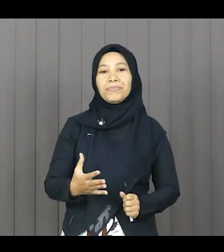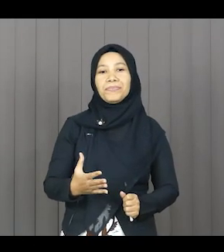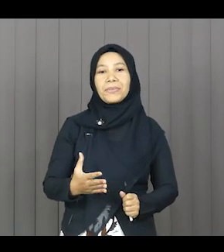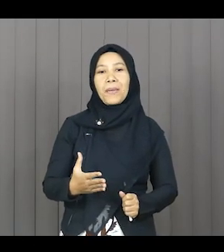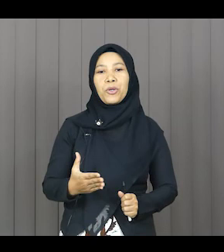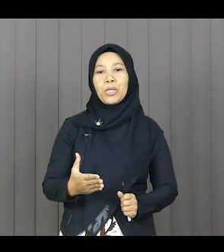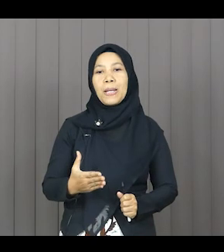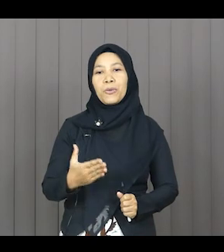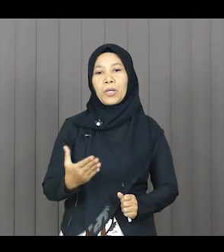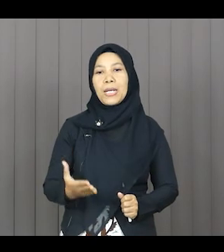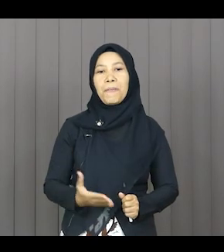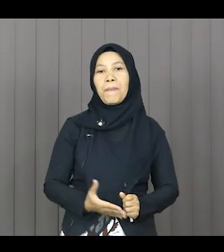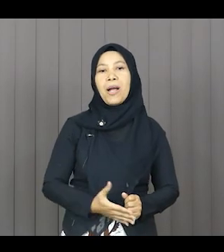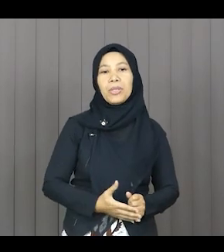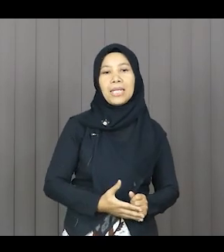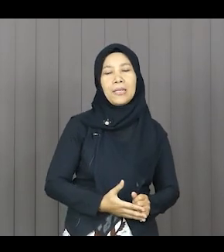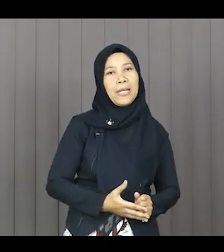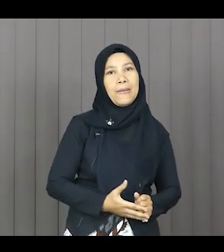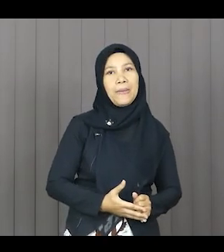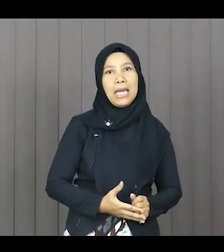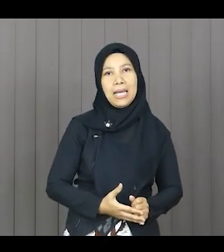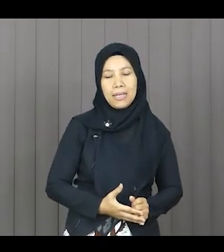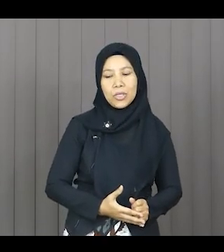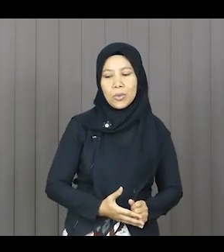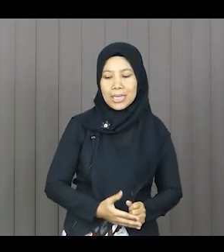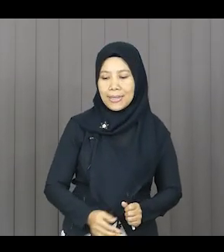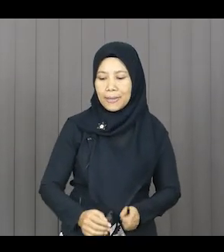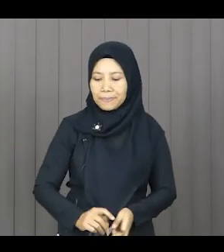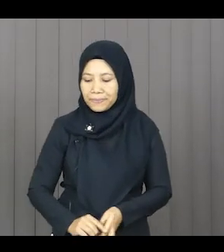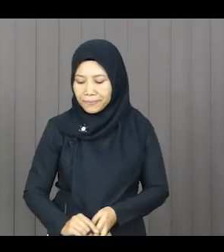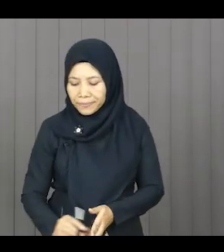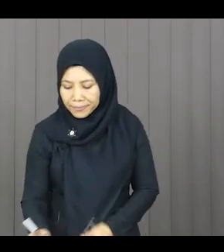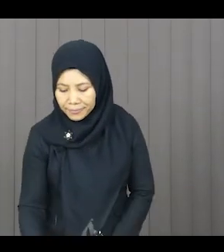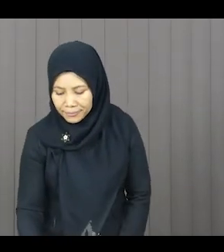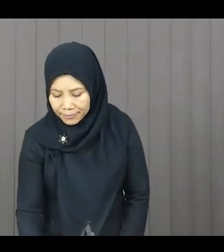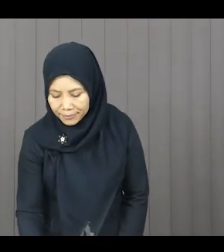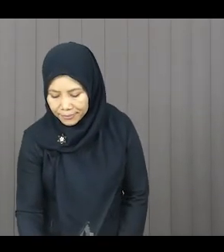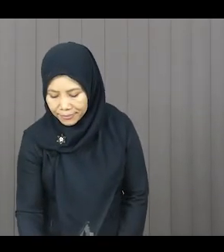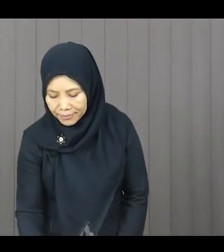mendorong program-program pembangunan kepada pihak swasta.